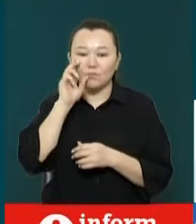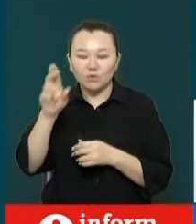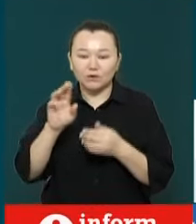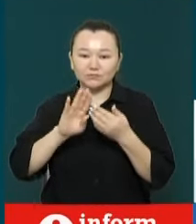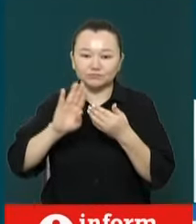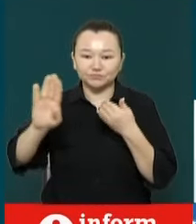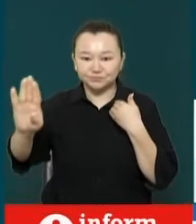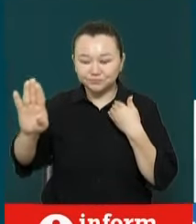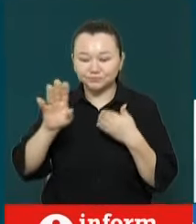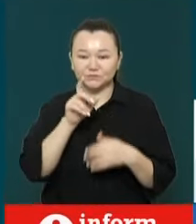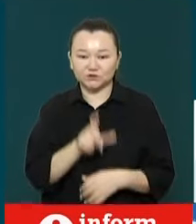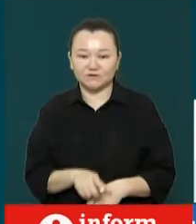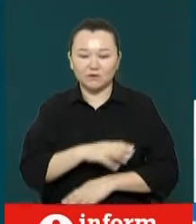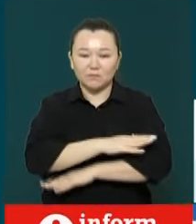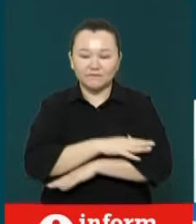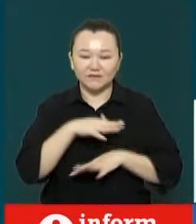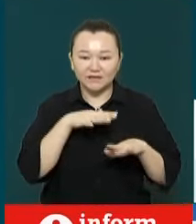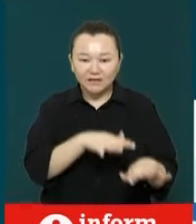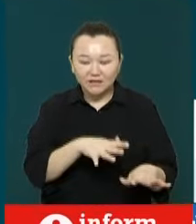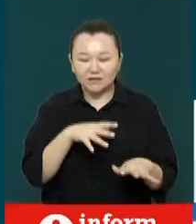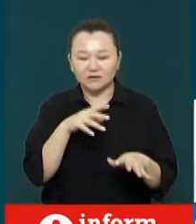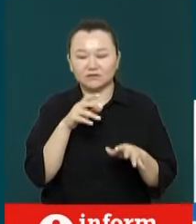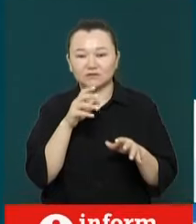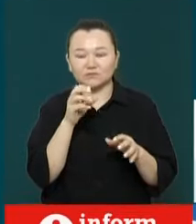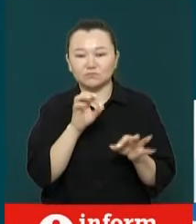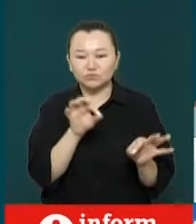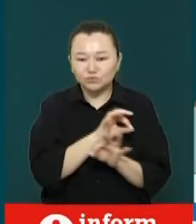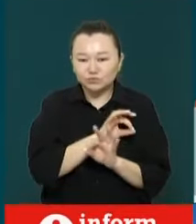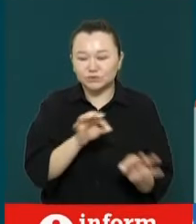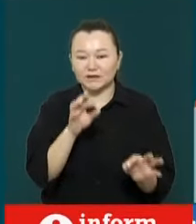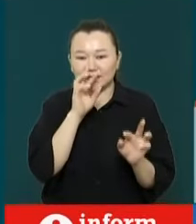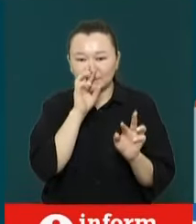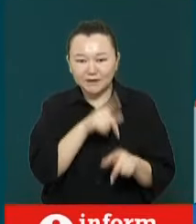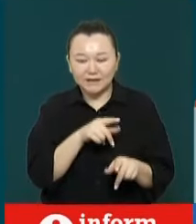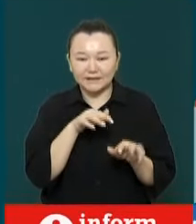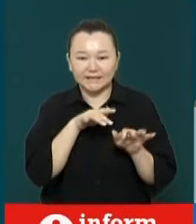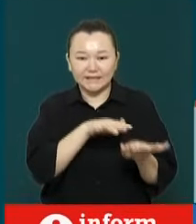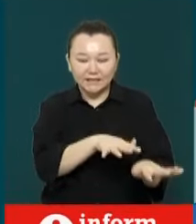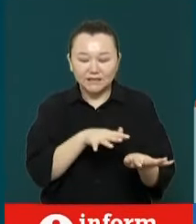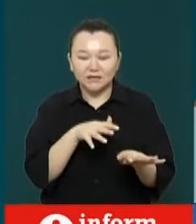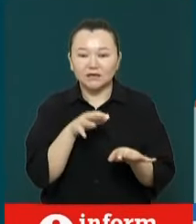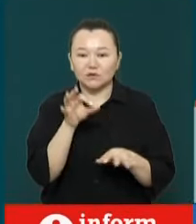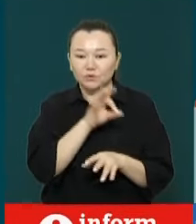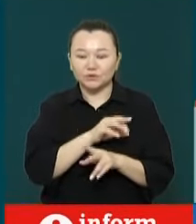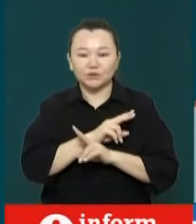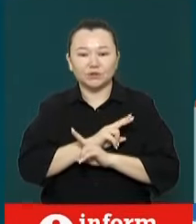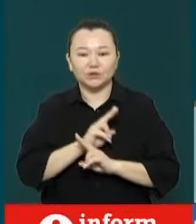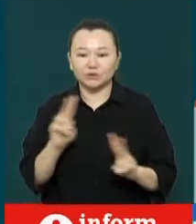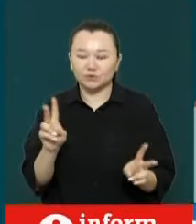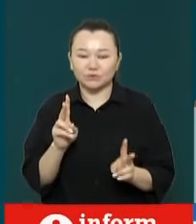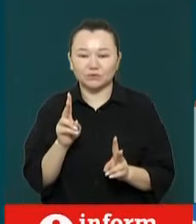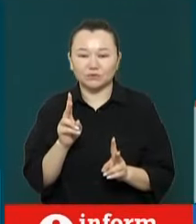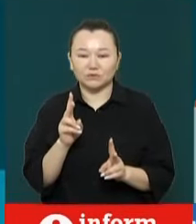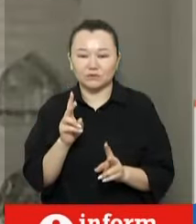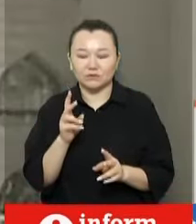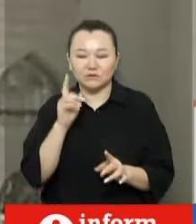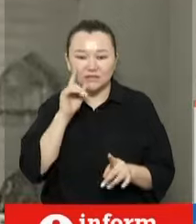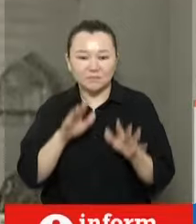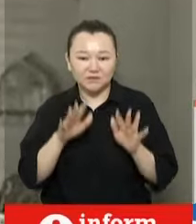адамды азғындыққа алып баратын жын ойнақ музыкалардың дұрыс емес іс екендігінде ешкімнің несі жоқ, күмәні